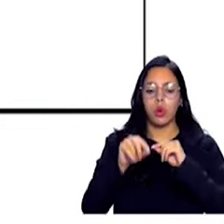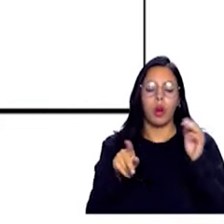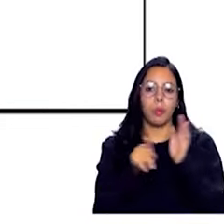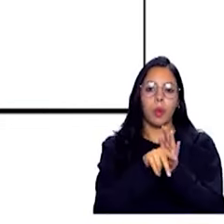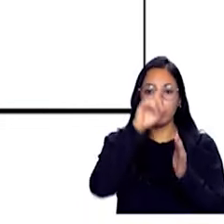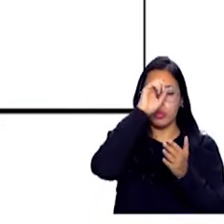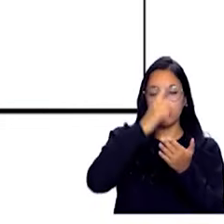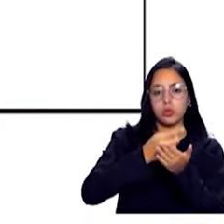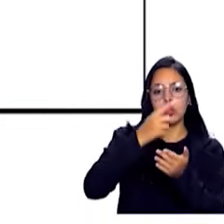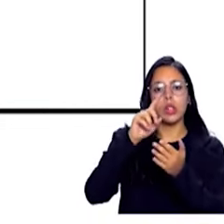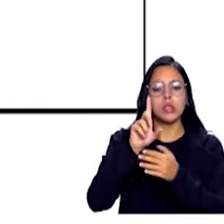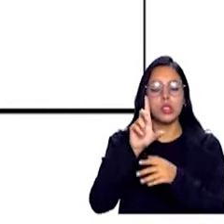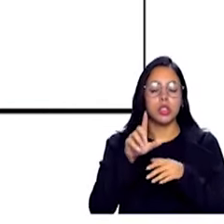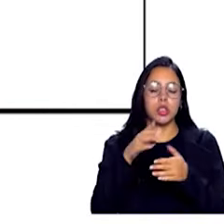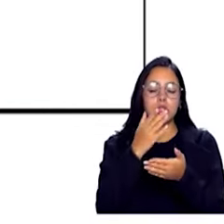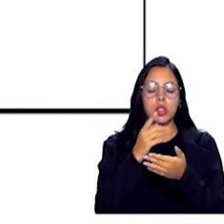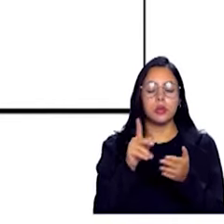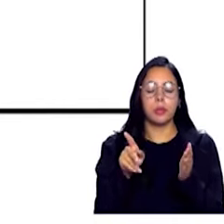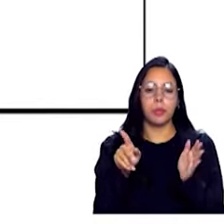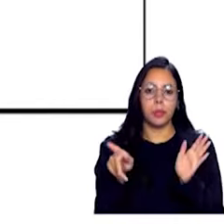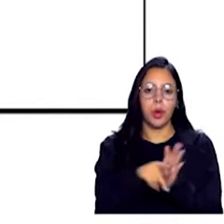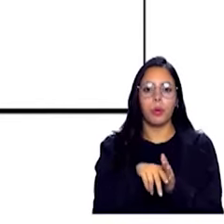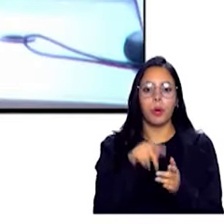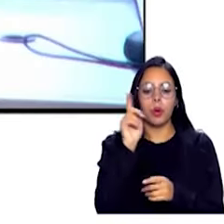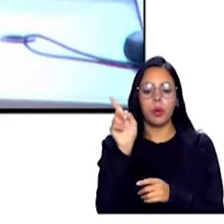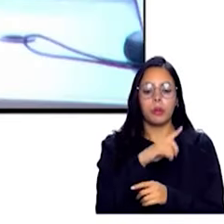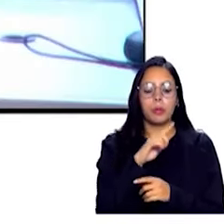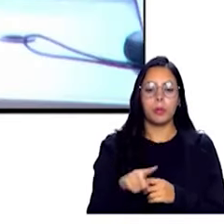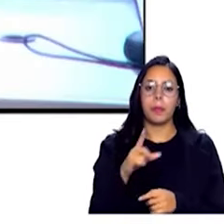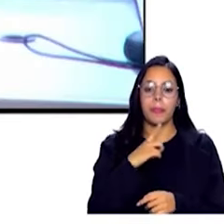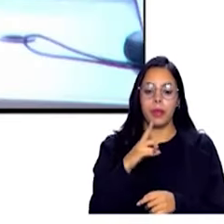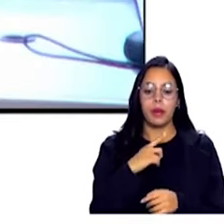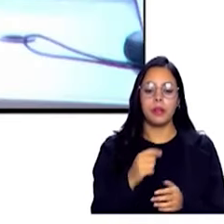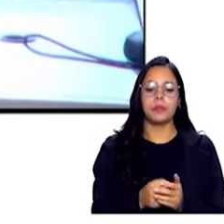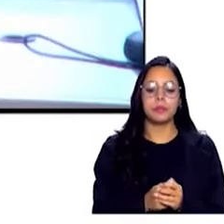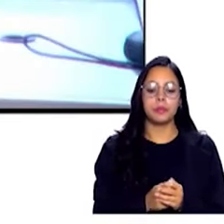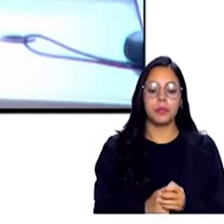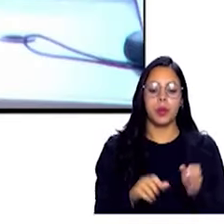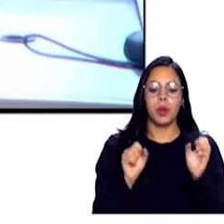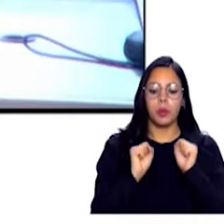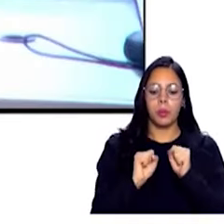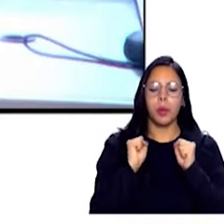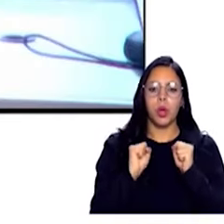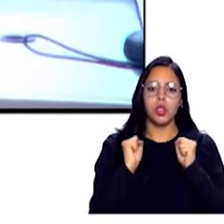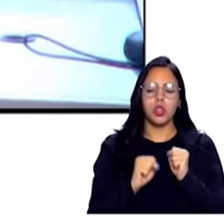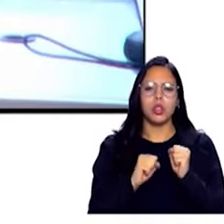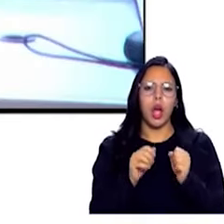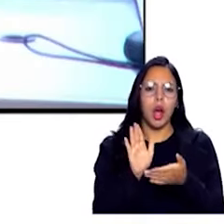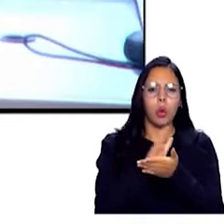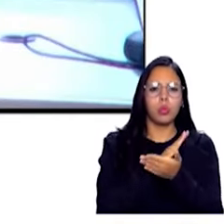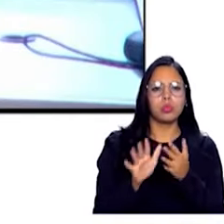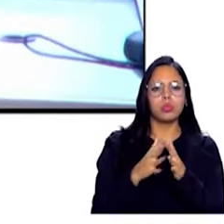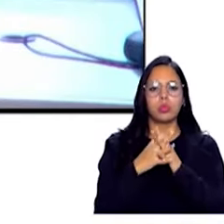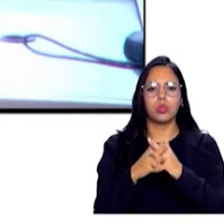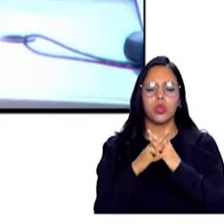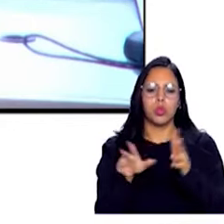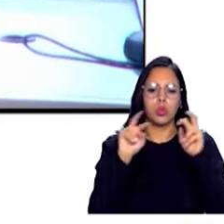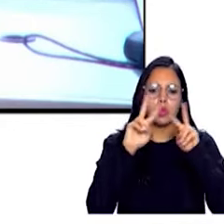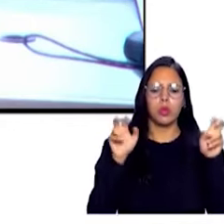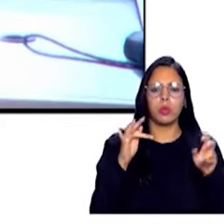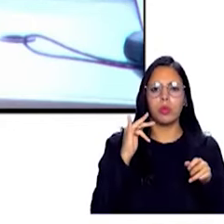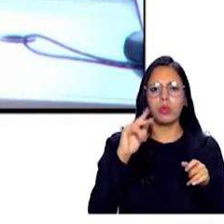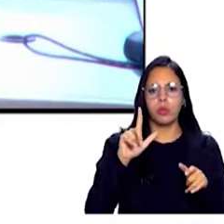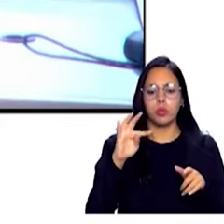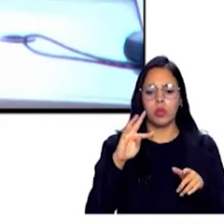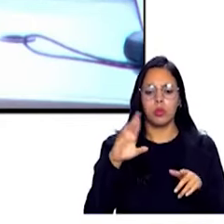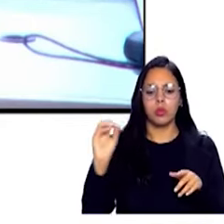dépend de savoir ce que l'on entend par filtre est-ce qu'il peut s'agir de filtrer au Sens d'empêcher